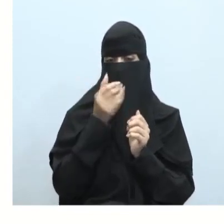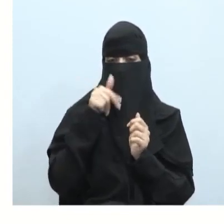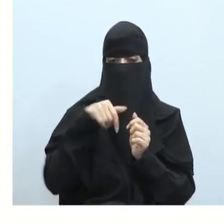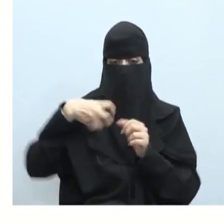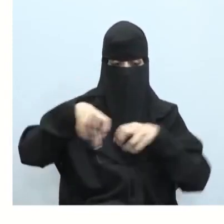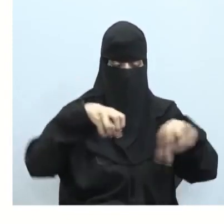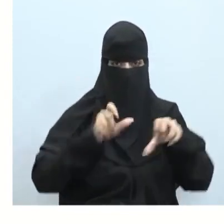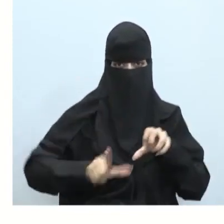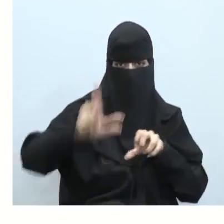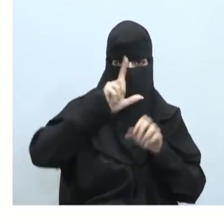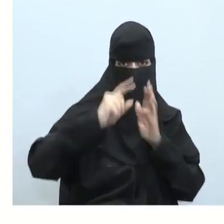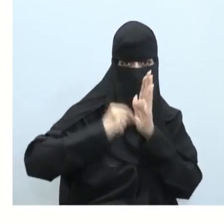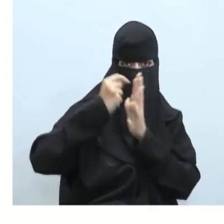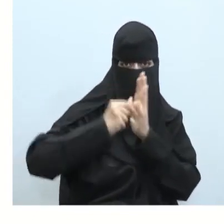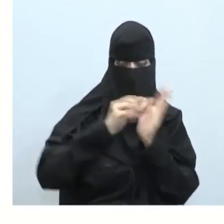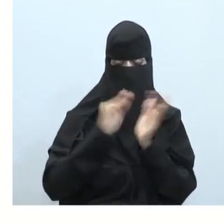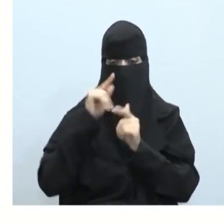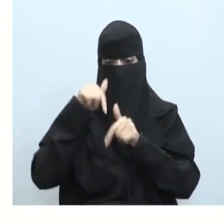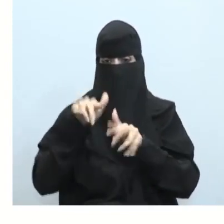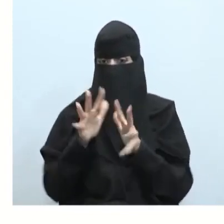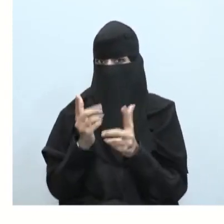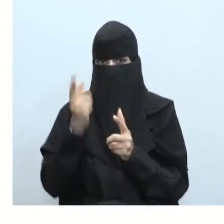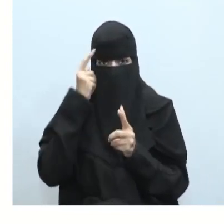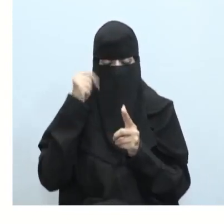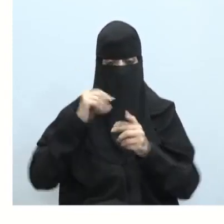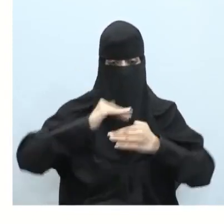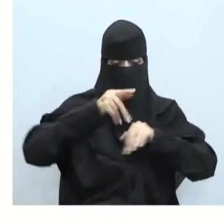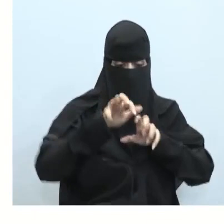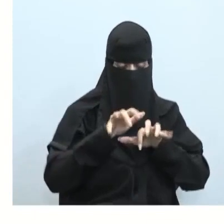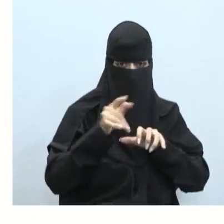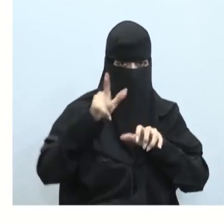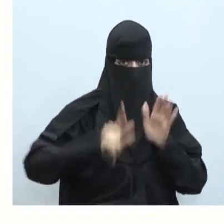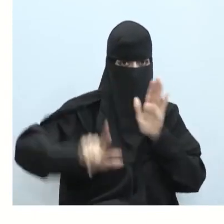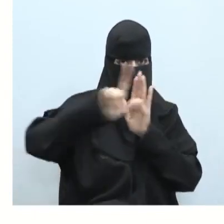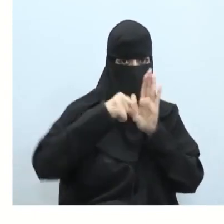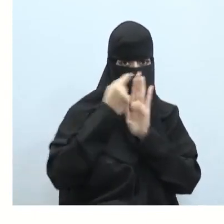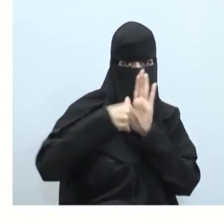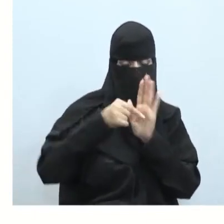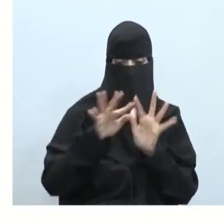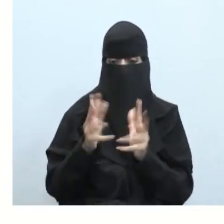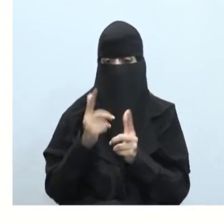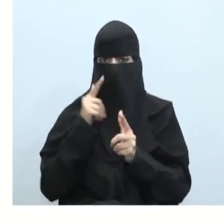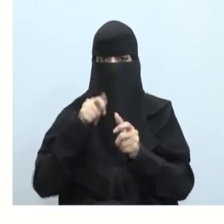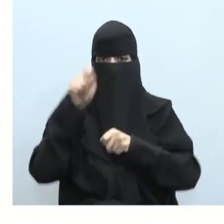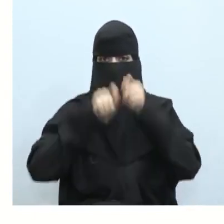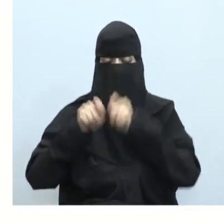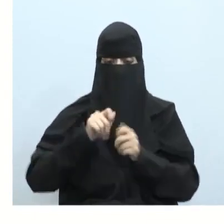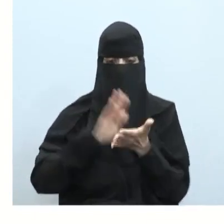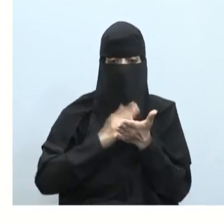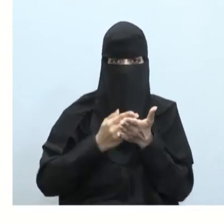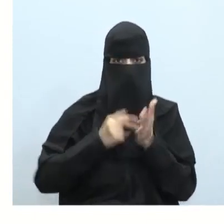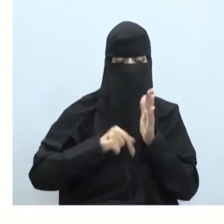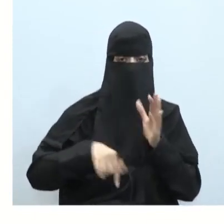عن تصنيفات لغات البرمجه وكيف تفهم اجهزه الحاسب لغات البرمجه وعمليه ترجمه البرنامج